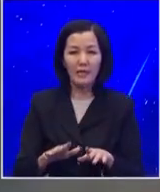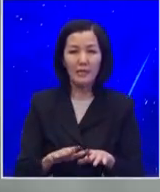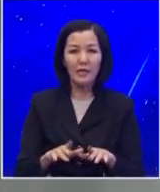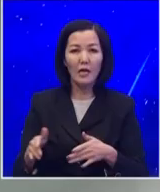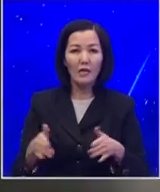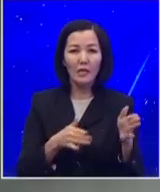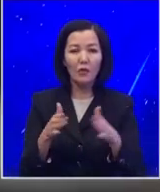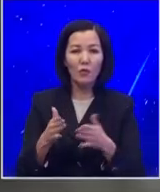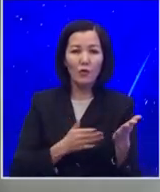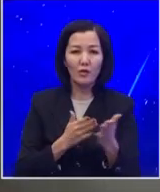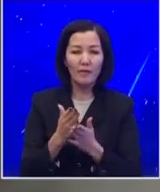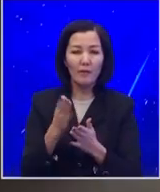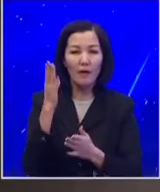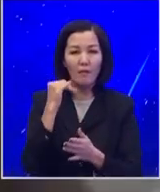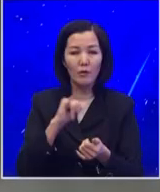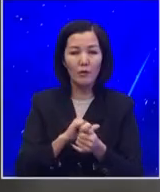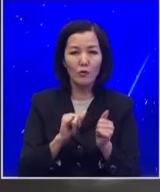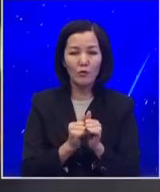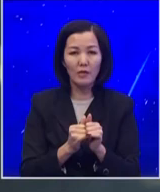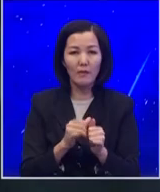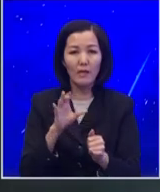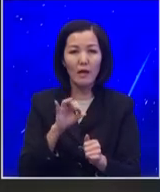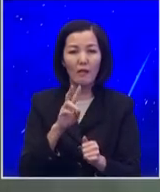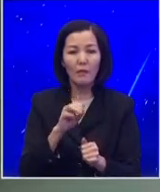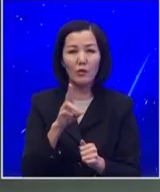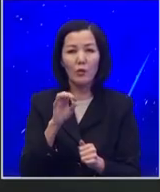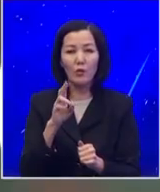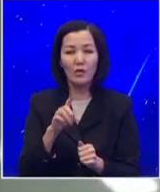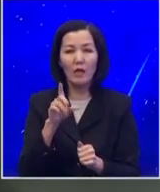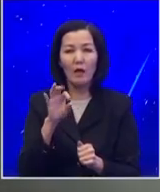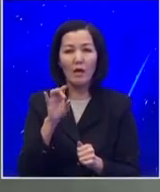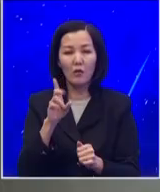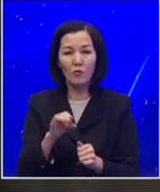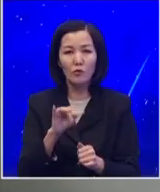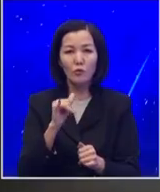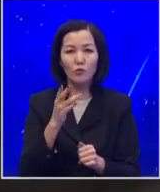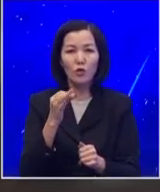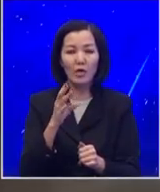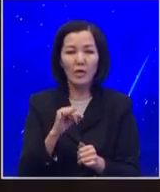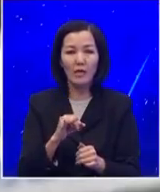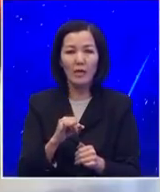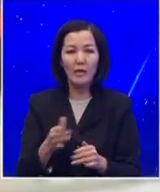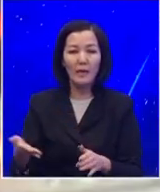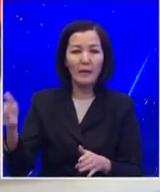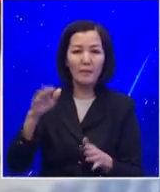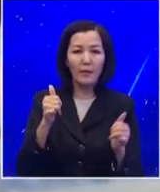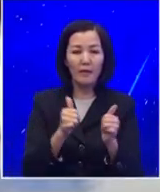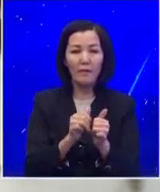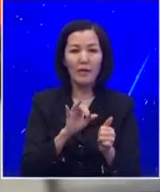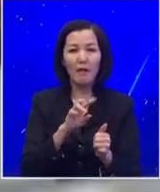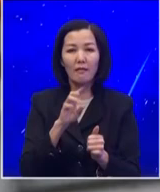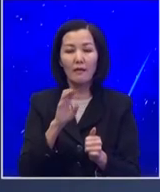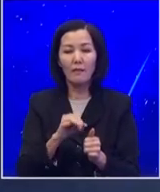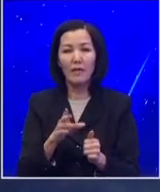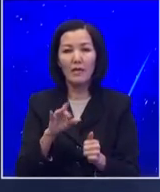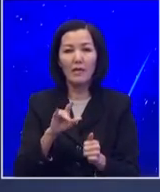вошли направления Алматы-Воскемен, Алматы, Көкпек, Көктал, Харгоз, Ушарал, Достык и перевалы Архарлы, Алтынемель и